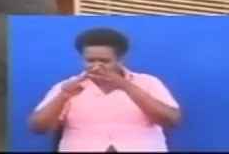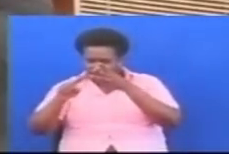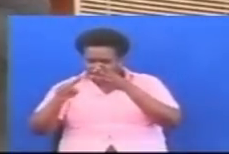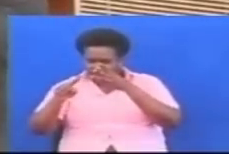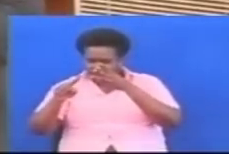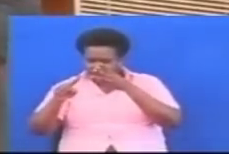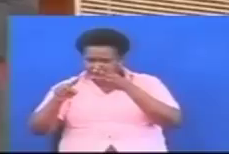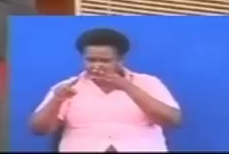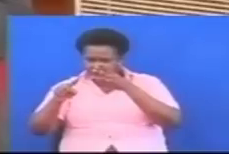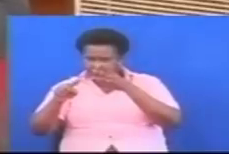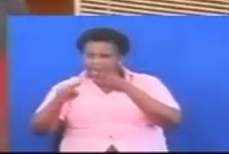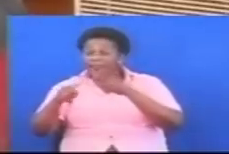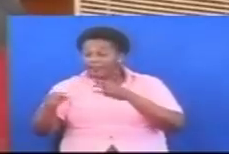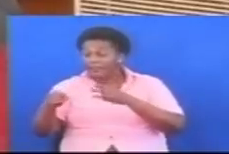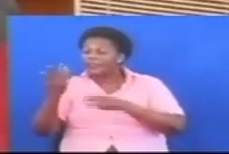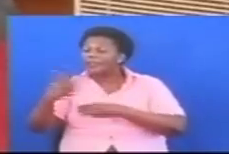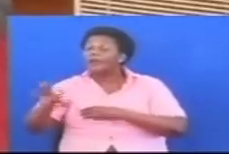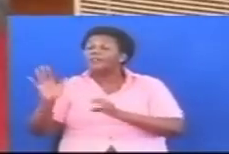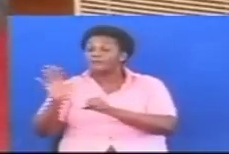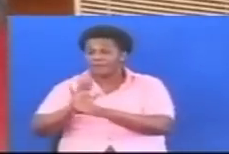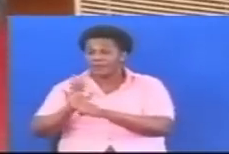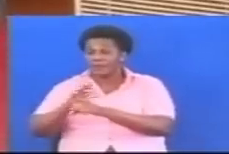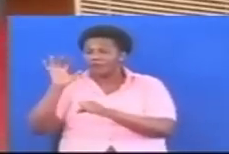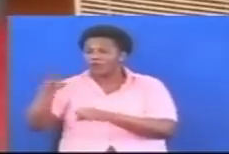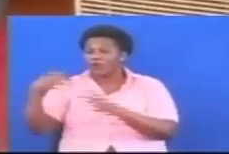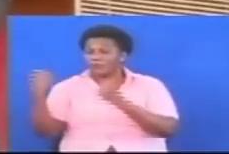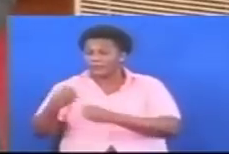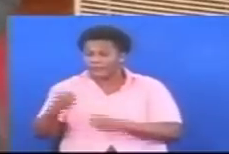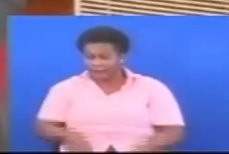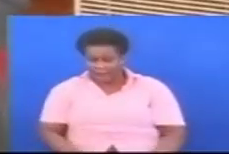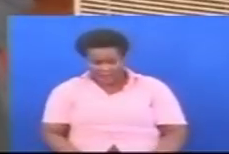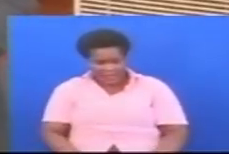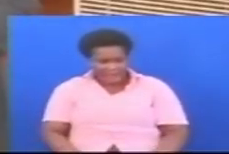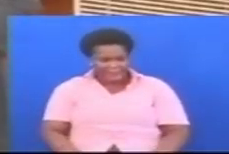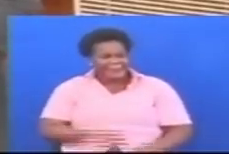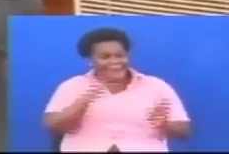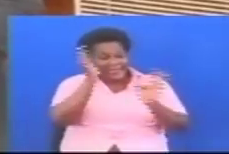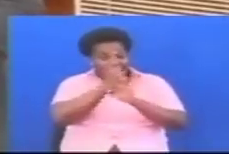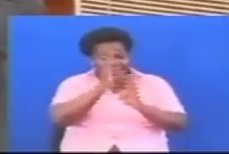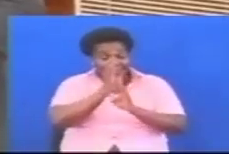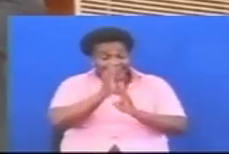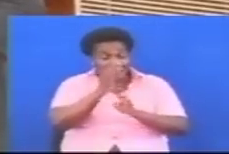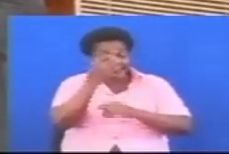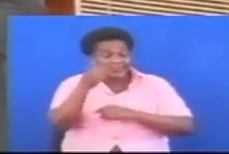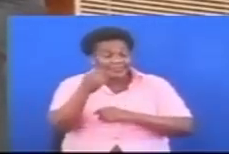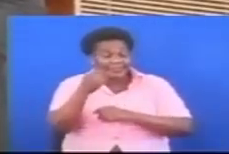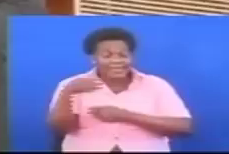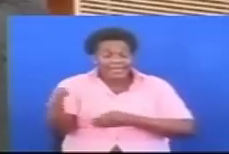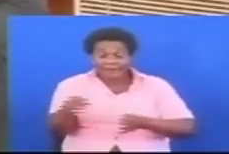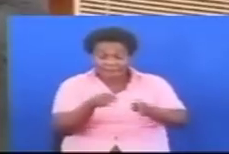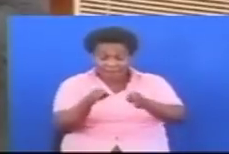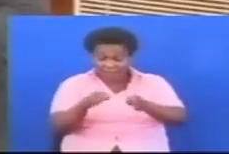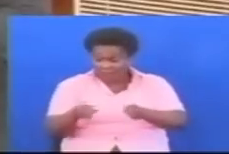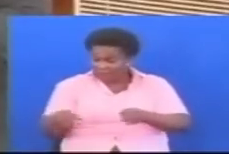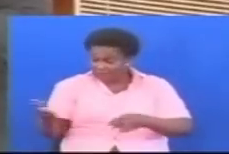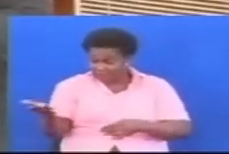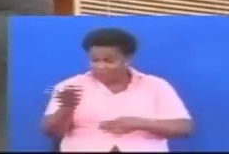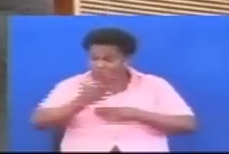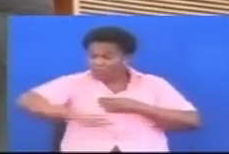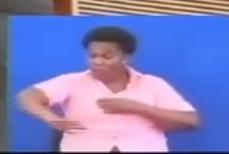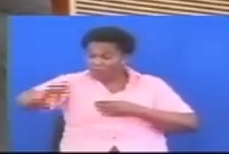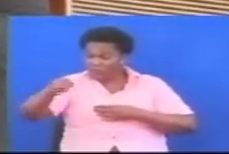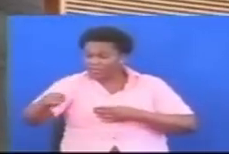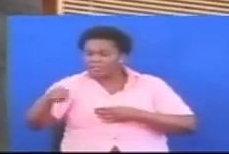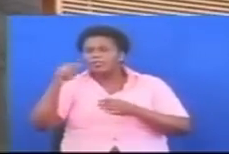na ndio bado ina maji ya kutosha kwa mwaka mzima. Kwa hivyo hali ya mito katika bonde la Kilombero ni mbaya, na chanzo kikubwa cha maji